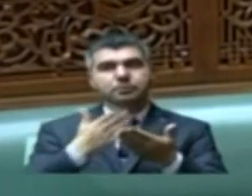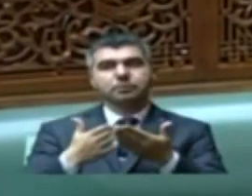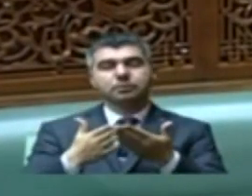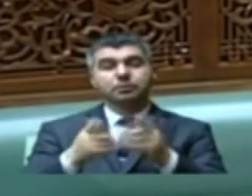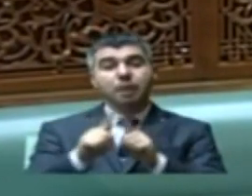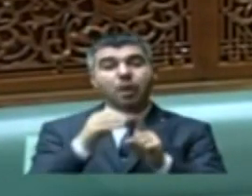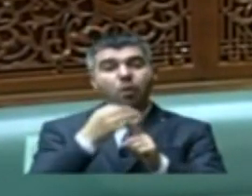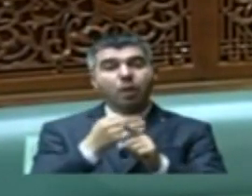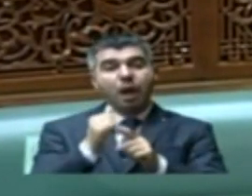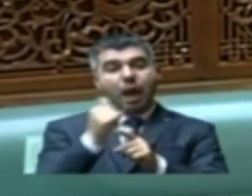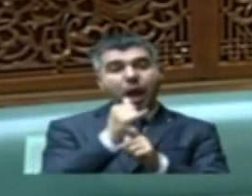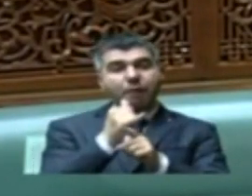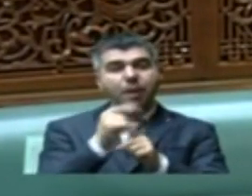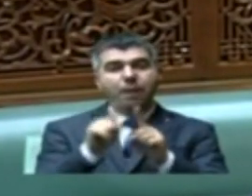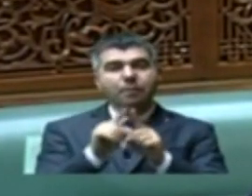هي اللغة الرسمية للمحاكم.